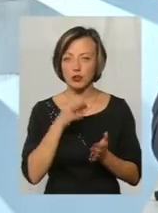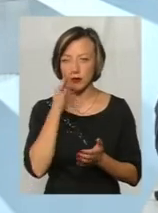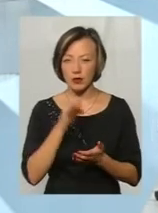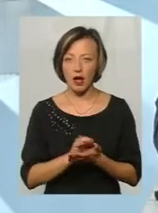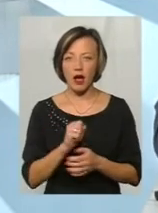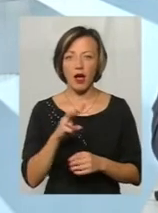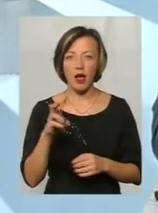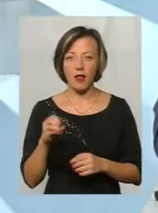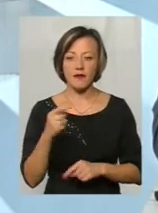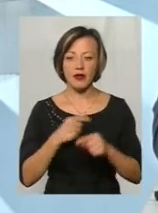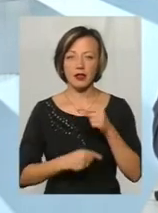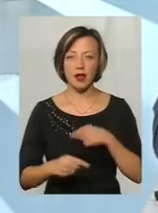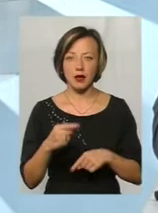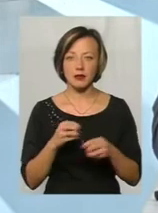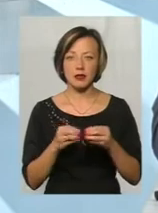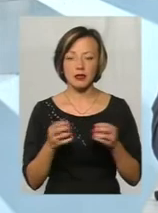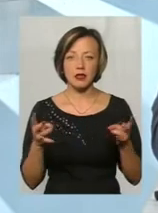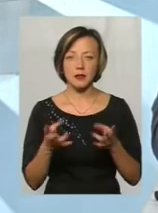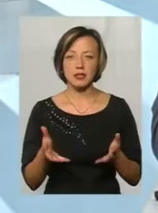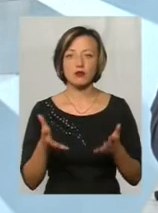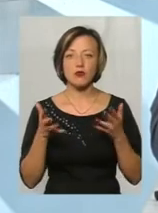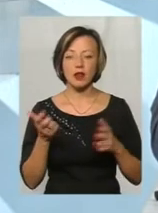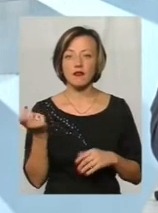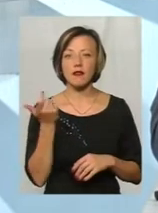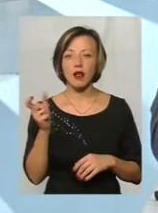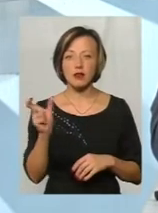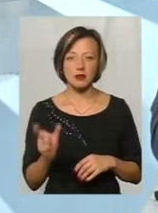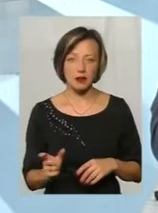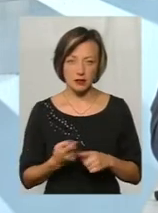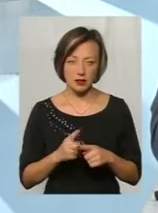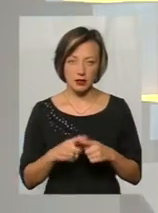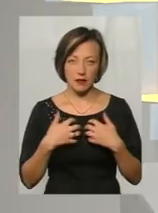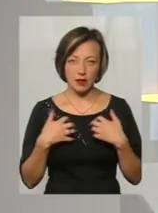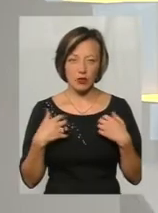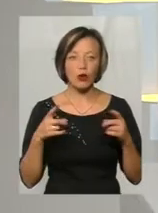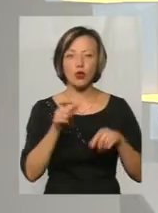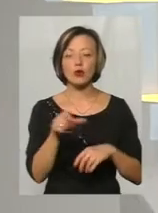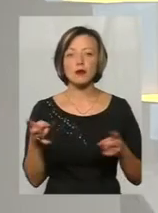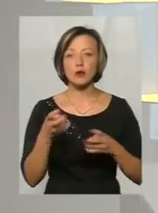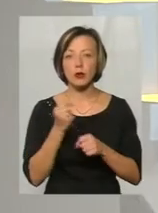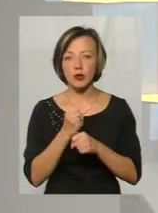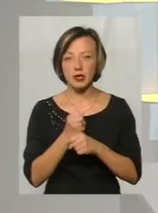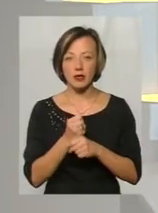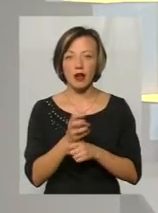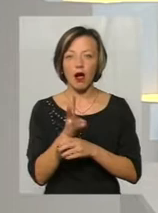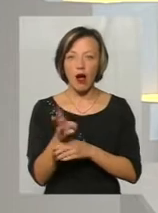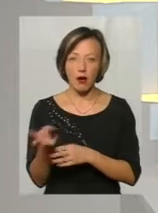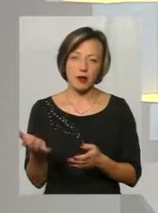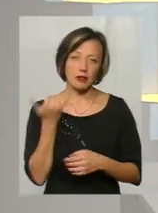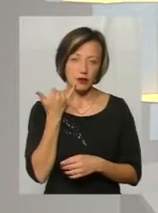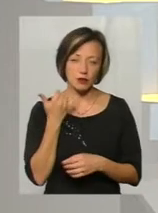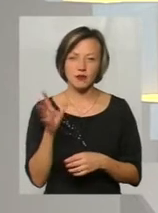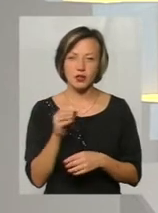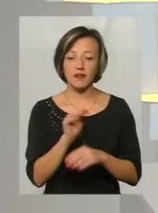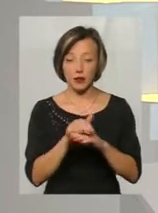але знову ж таки вертаємося до того самого, треба з'ясувати хоча б власника тої тварини. Але що людям потрібно робити? Вмикати там відеокамери, телефони, це